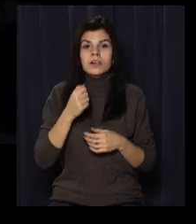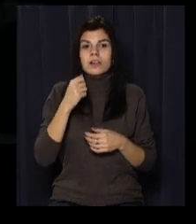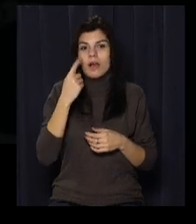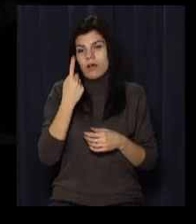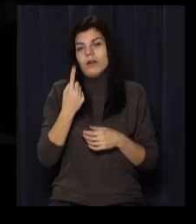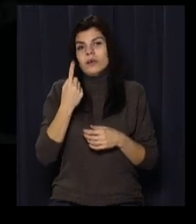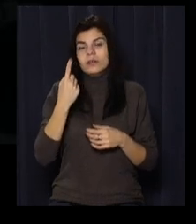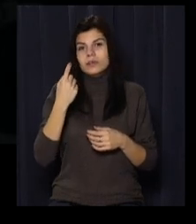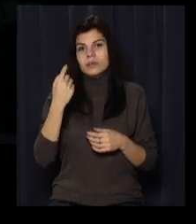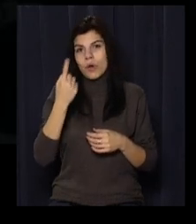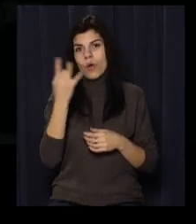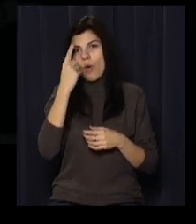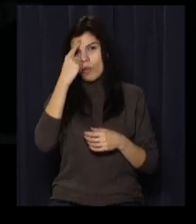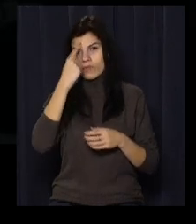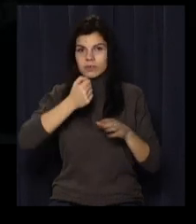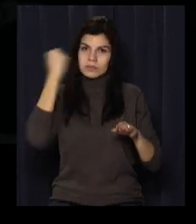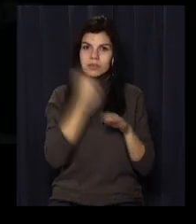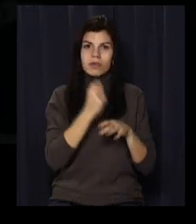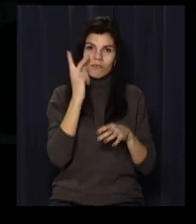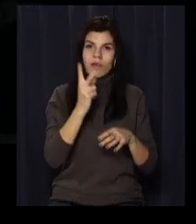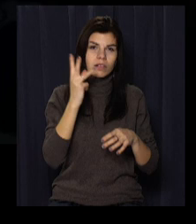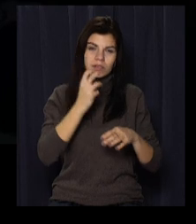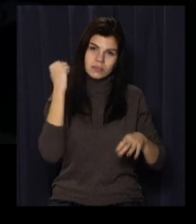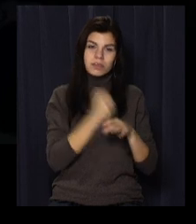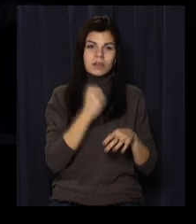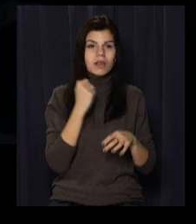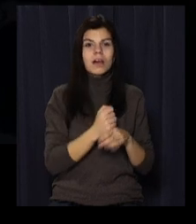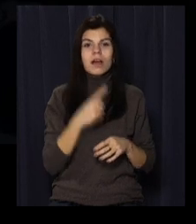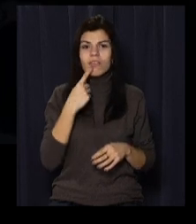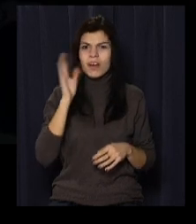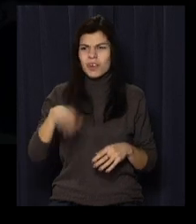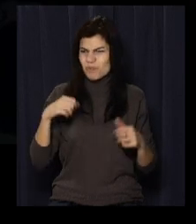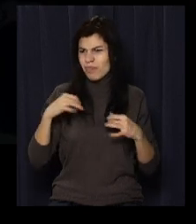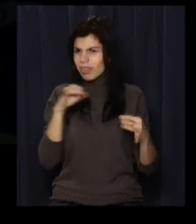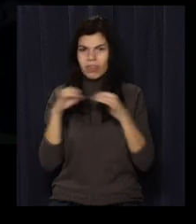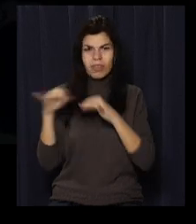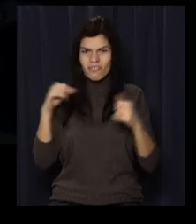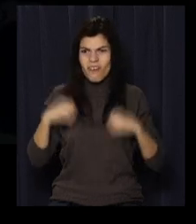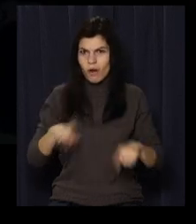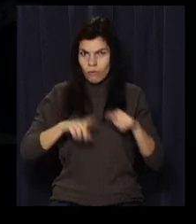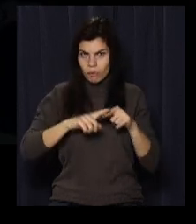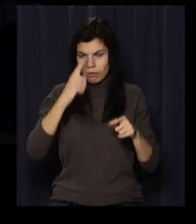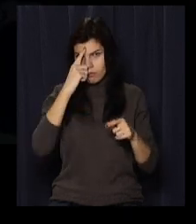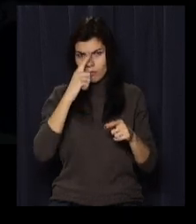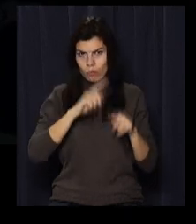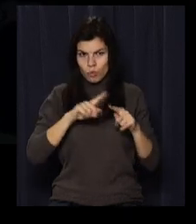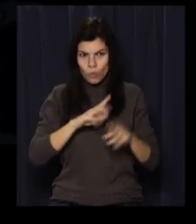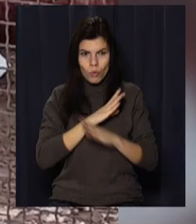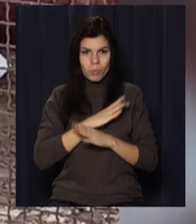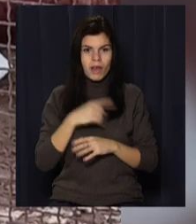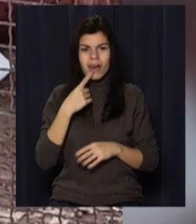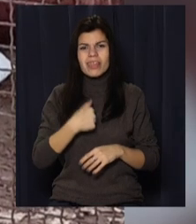Один раз кидает на голову, второй, третий, ему говорят, типа, угомонись, ну ты его сейчас грохнешь. Говорит, там мне